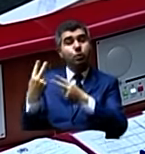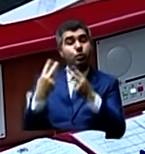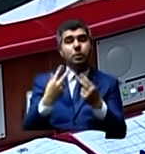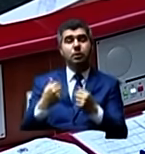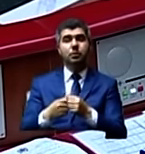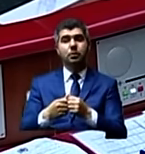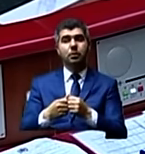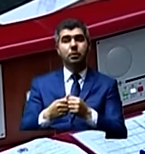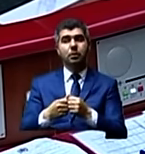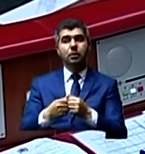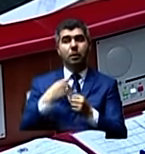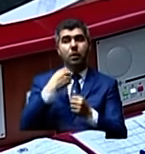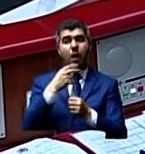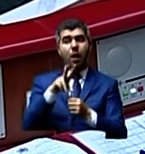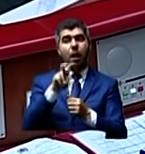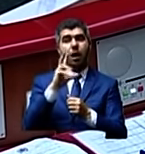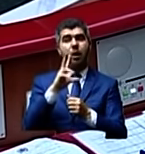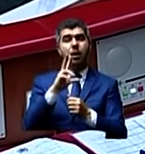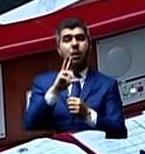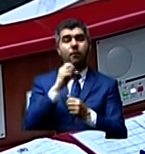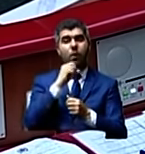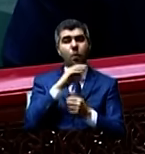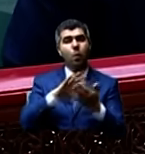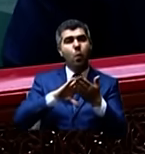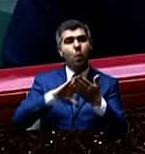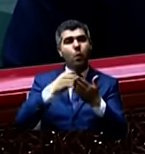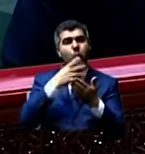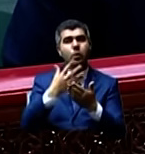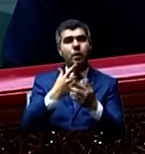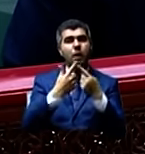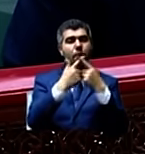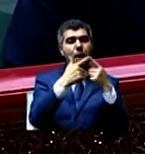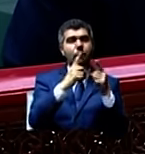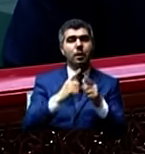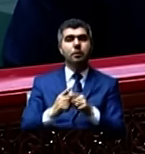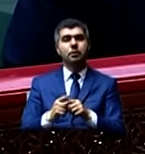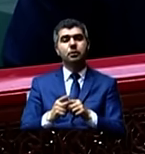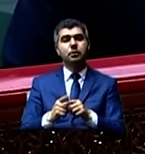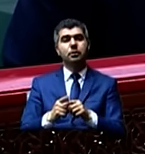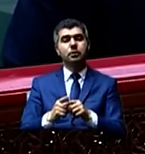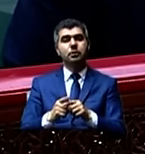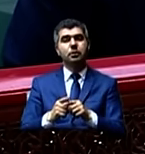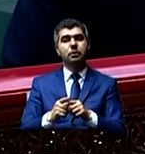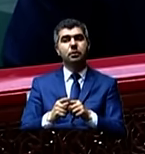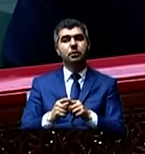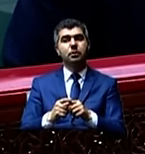وانت تبارك الله سيد العارفين في هذا الشيء ومجرب هذه المجالس وهذه الأسئلة.